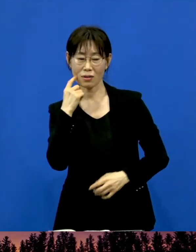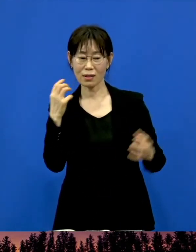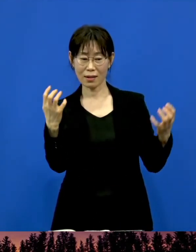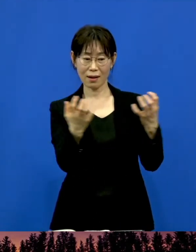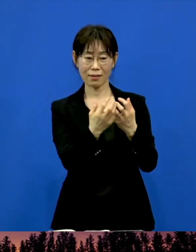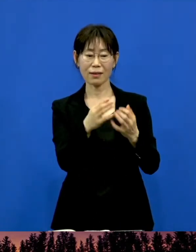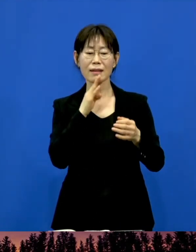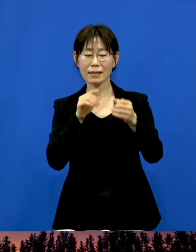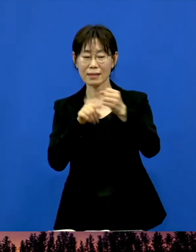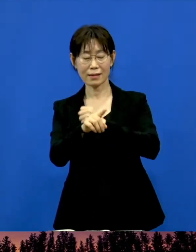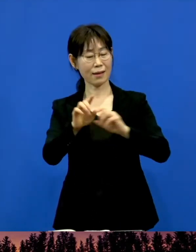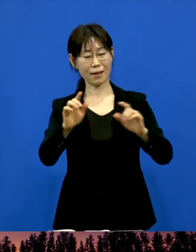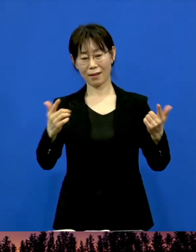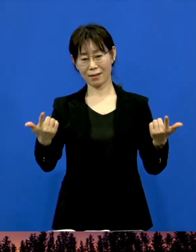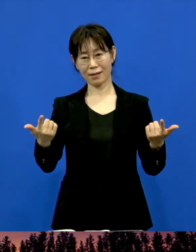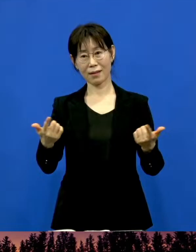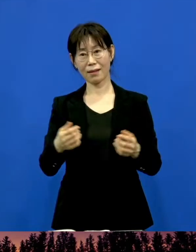아니에요.